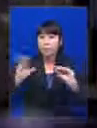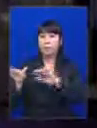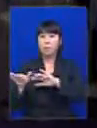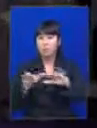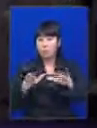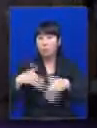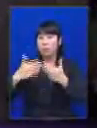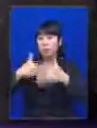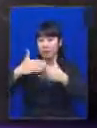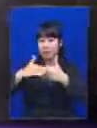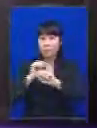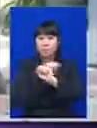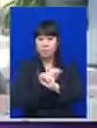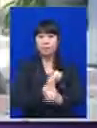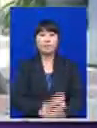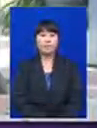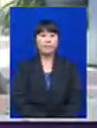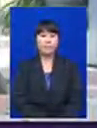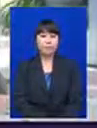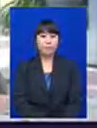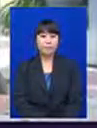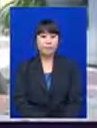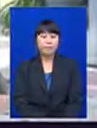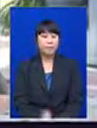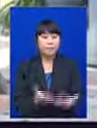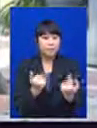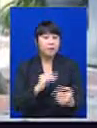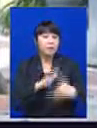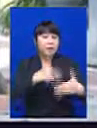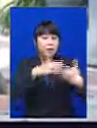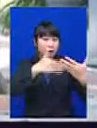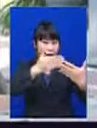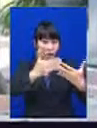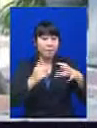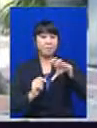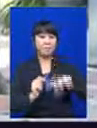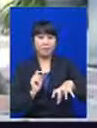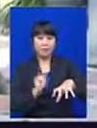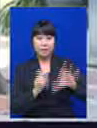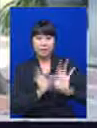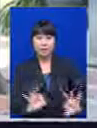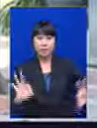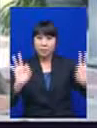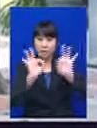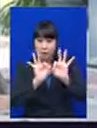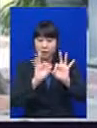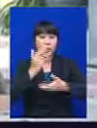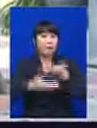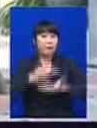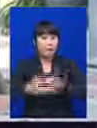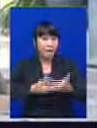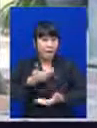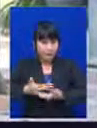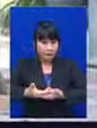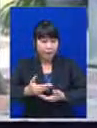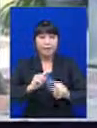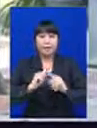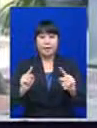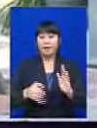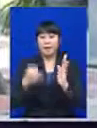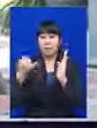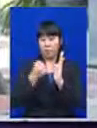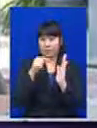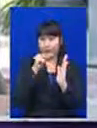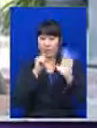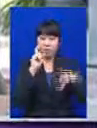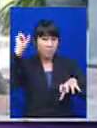ความเจริญแม้ว่าจะถูกพัฒนาให้เป็นพื้นที่สำคัญสำหรับการค้าขายนะครับแต่ว่าที่จังหวัดท่าขี้เห